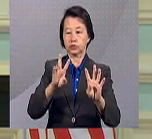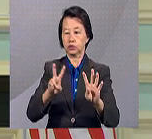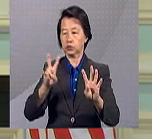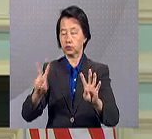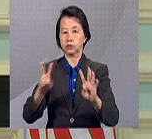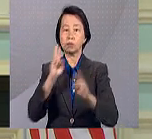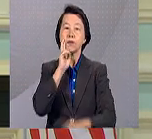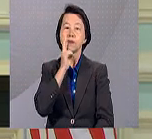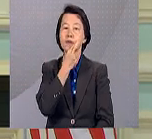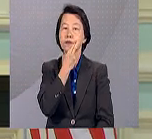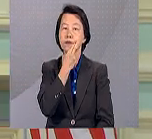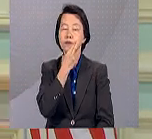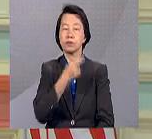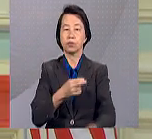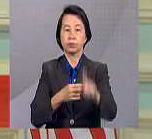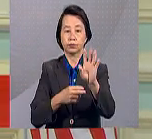4,422 restoran,